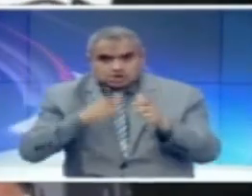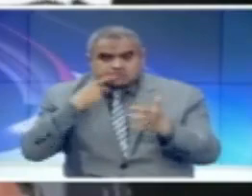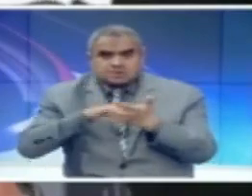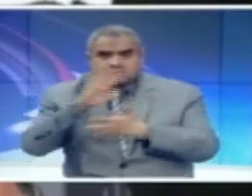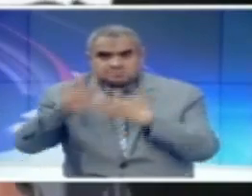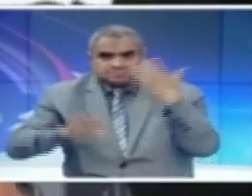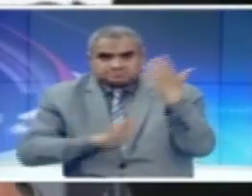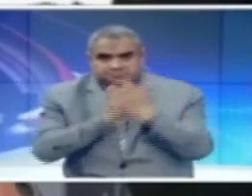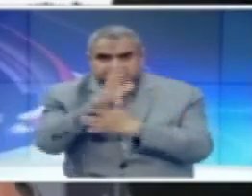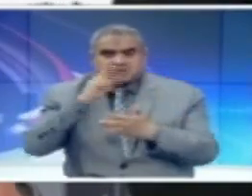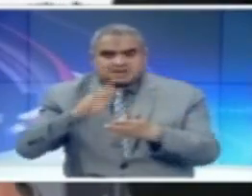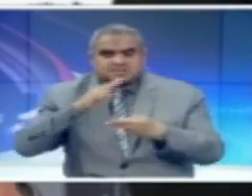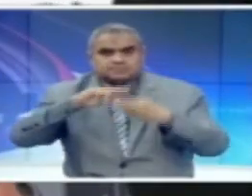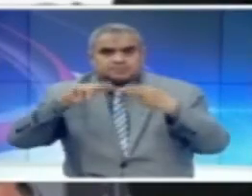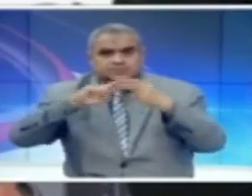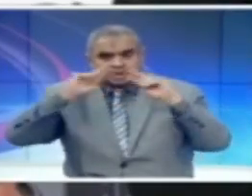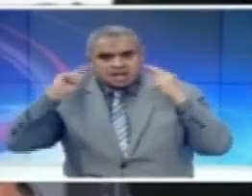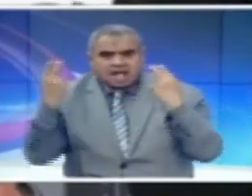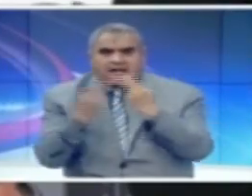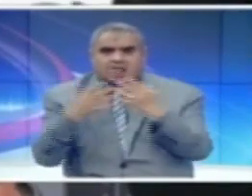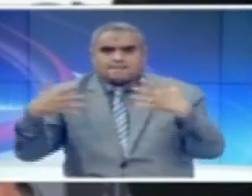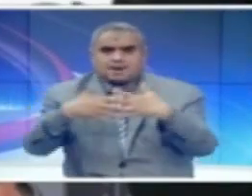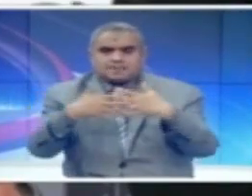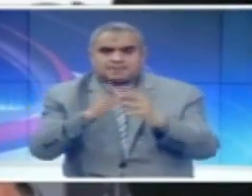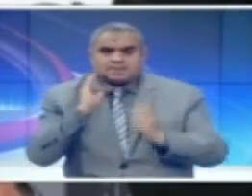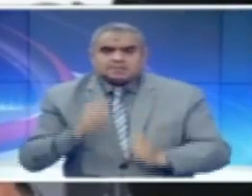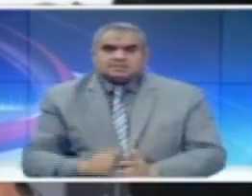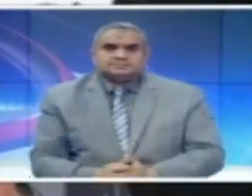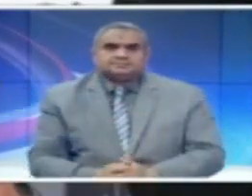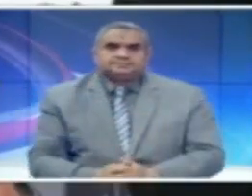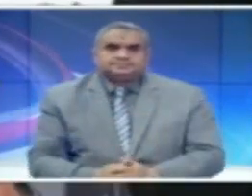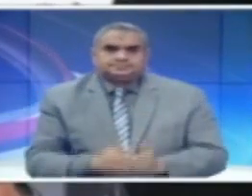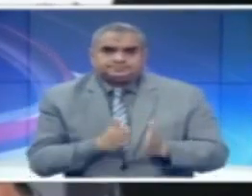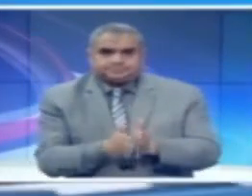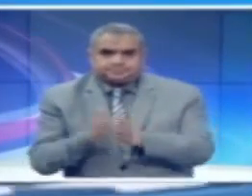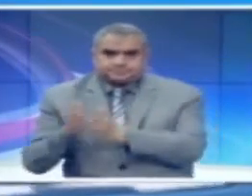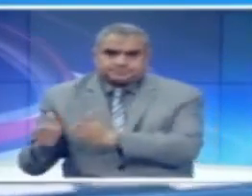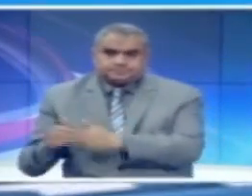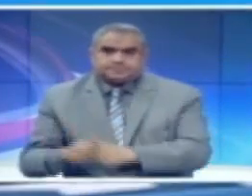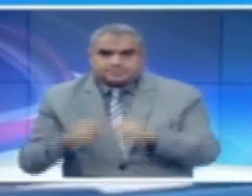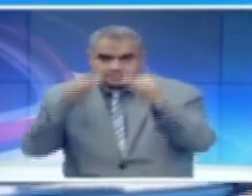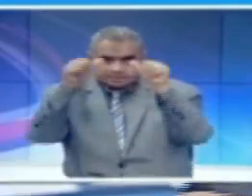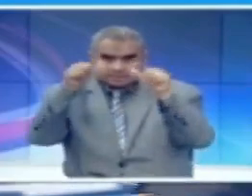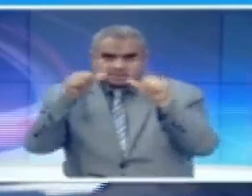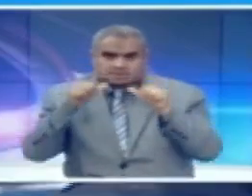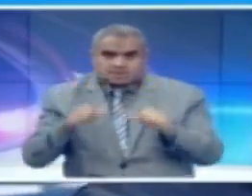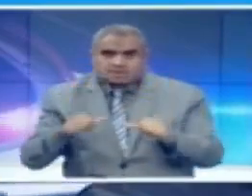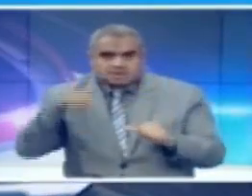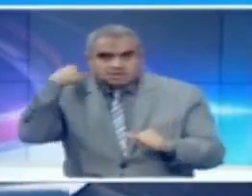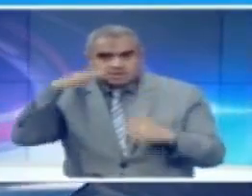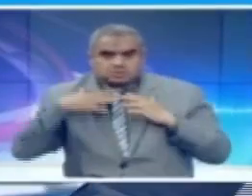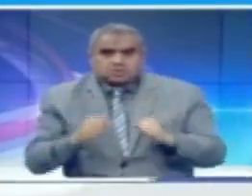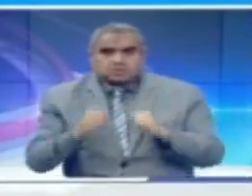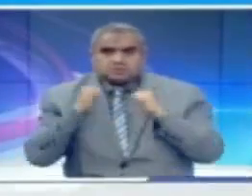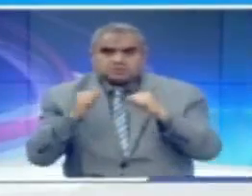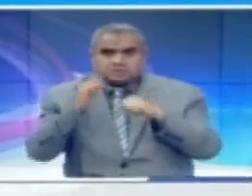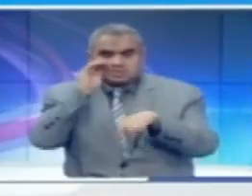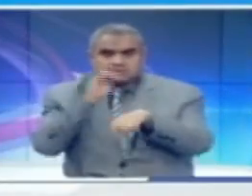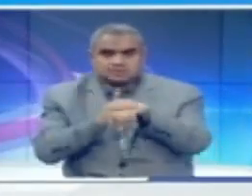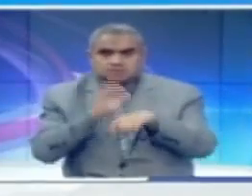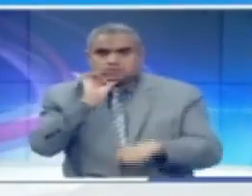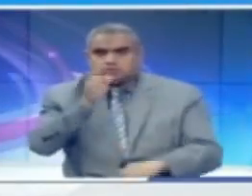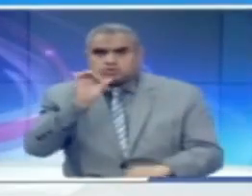هذا التحدي الذي يهدد العالم أجمع. إلى تداعيات كورونا، حيث أعلنت وزارة الصحة